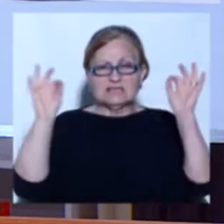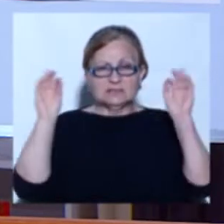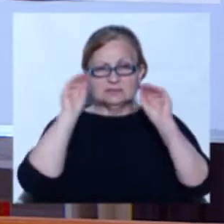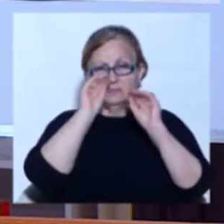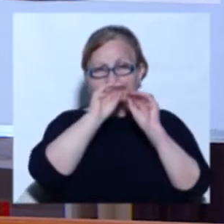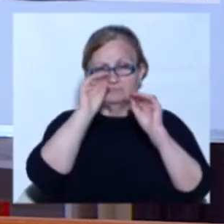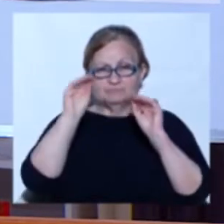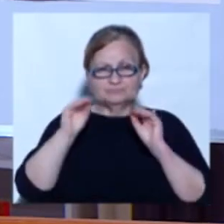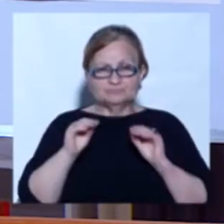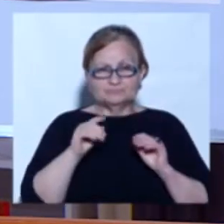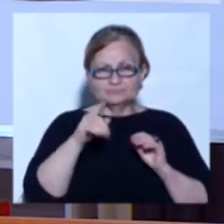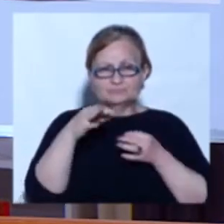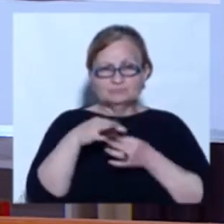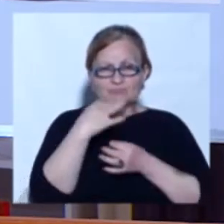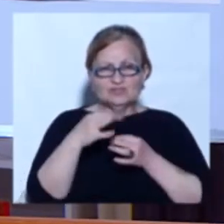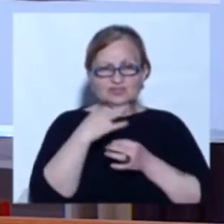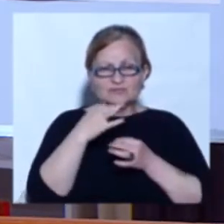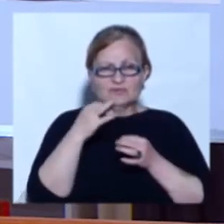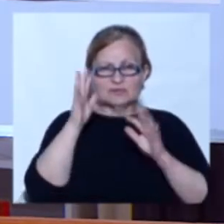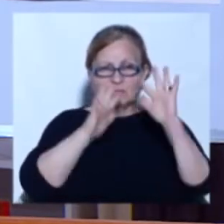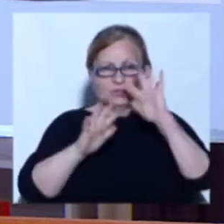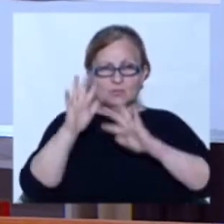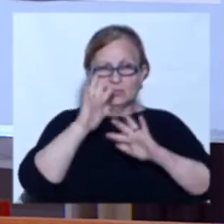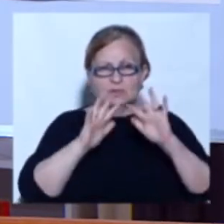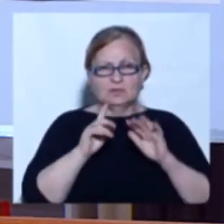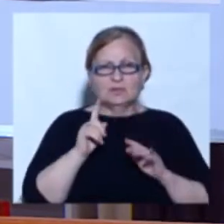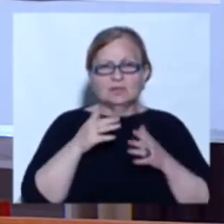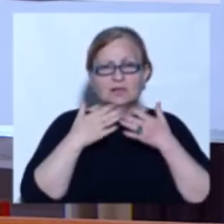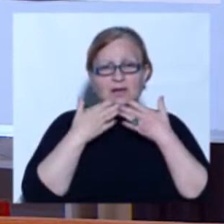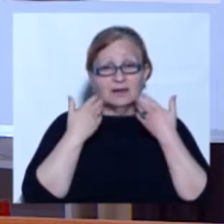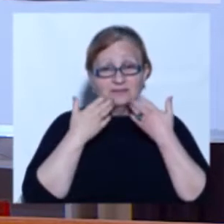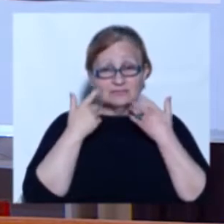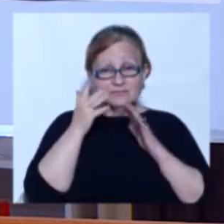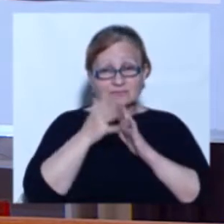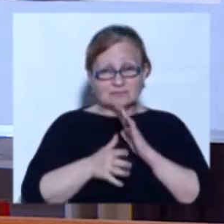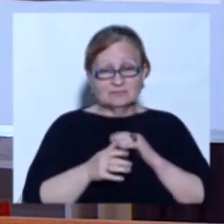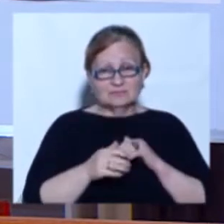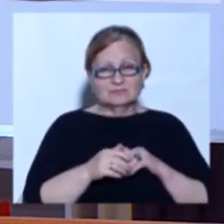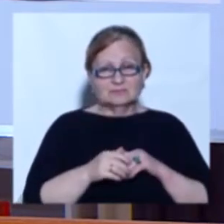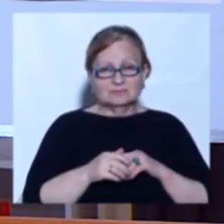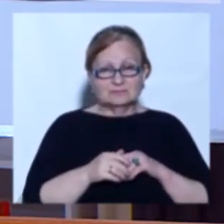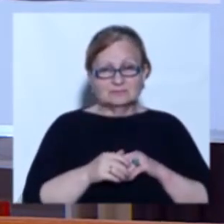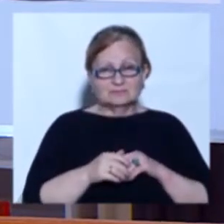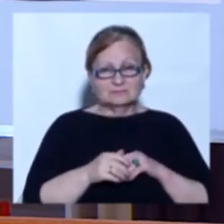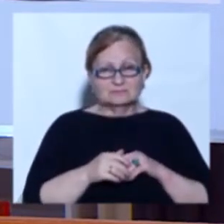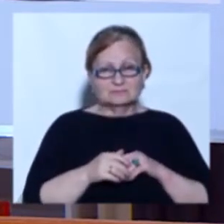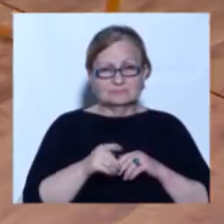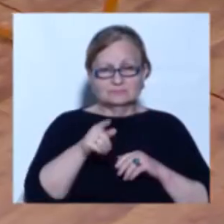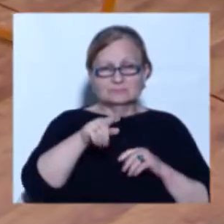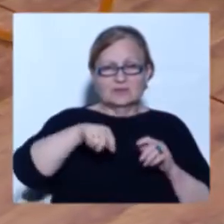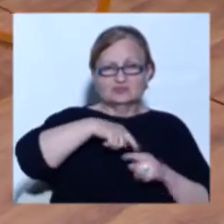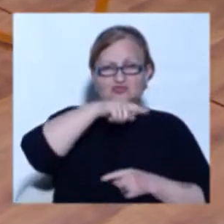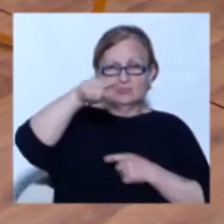და მე შენთვის შევკერე ასეთი ღრუბელი. უფრო ადვილად გასაგები რომ გახდეს, მე ახლა